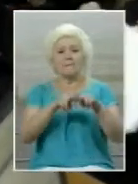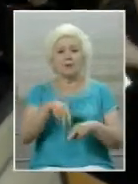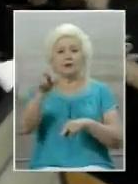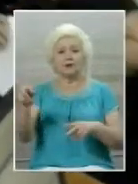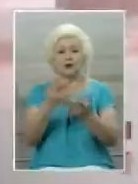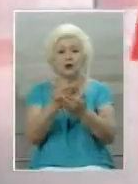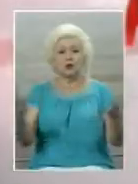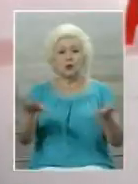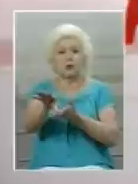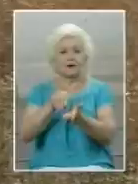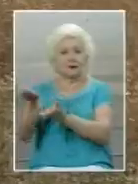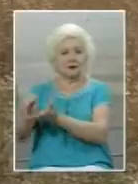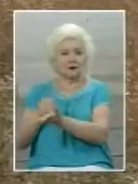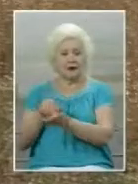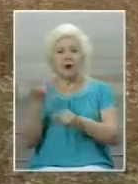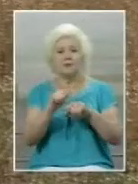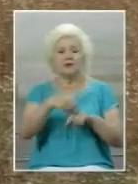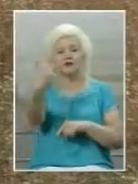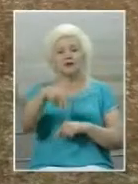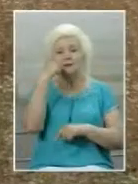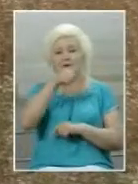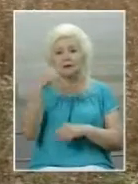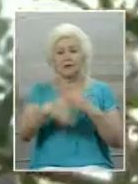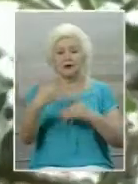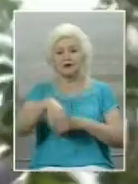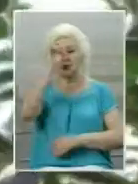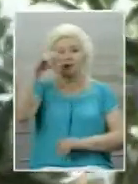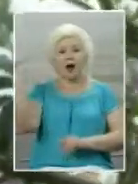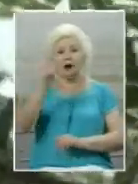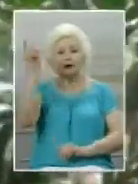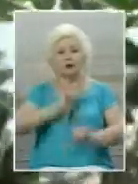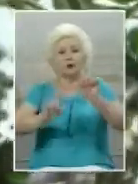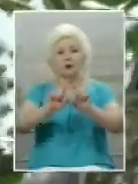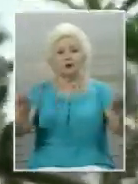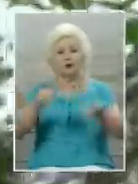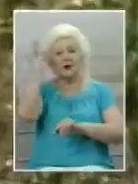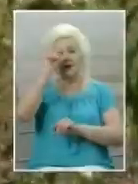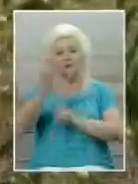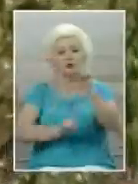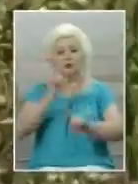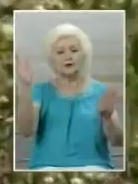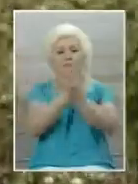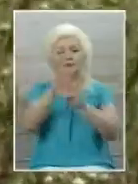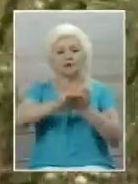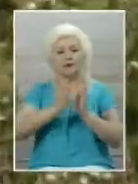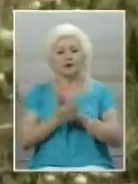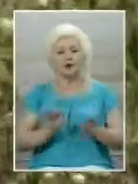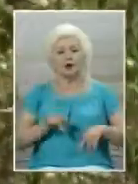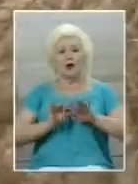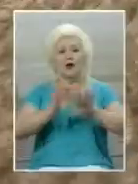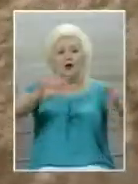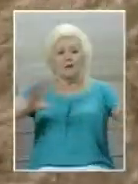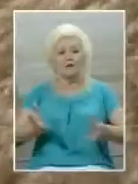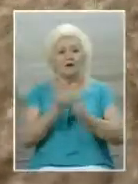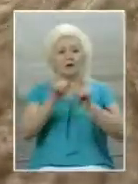нового зразка. Більше 30 років в Херсонському державному аграрному університеті вивчають зміни кліматичних умов та виводять адаптовані